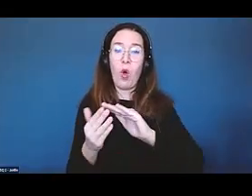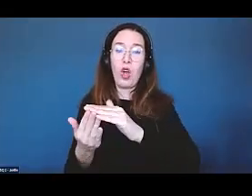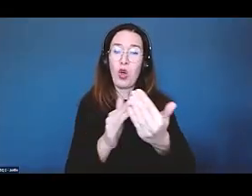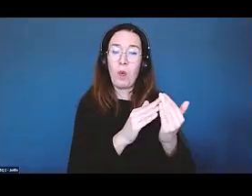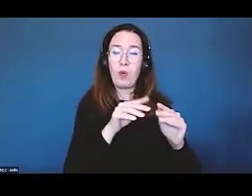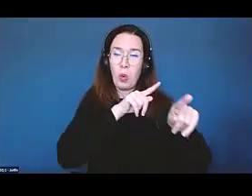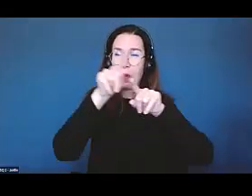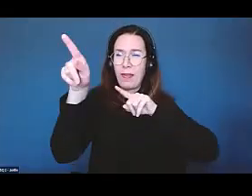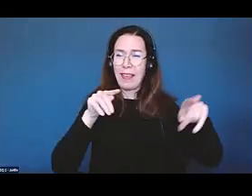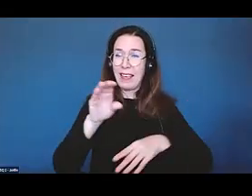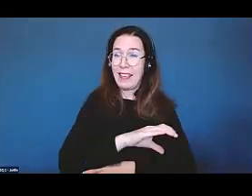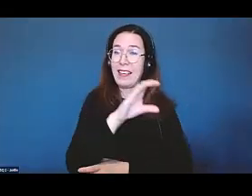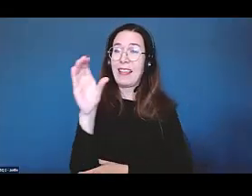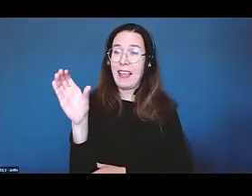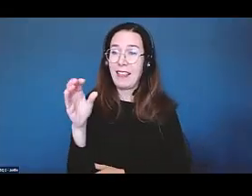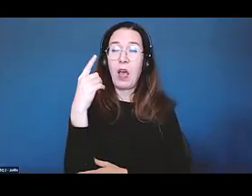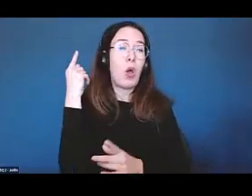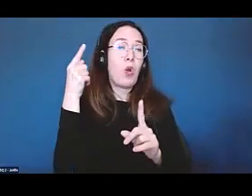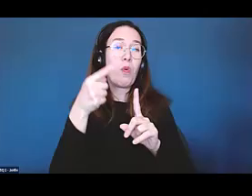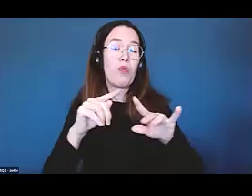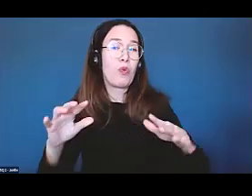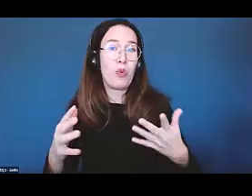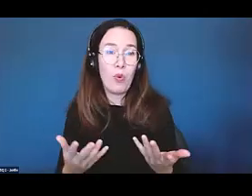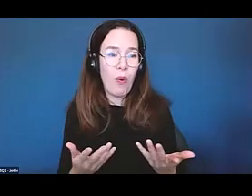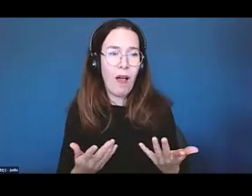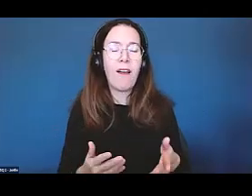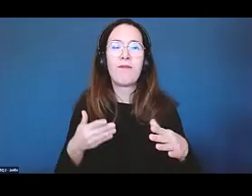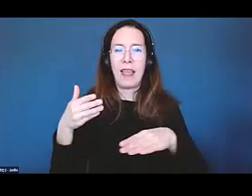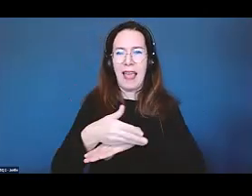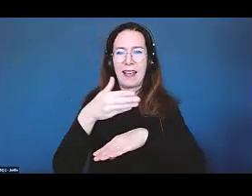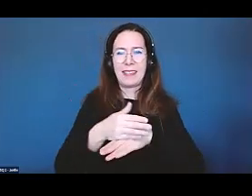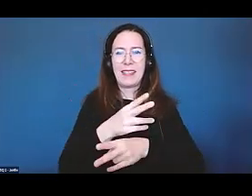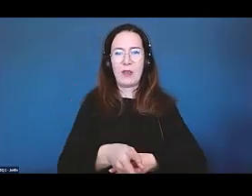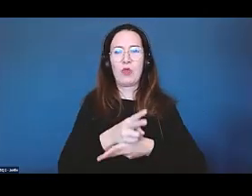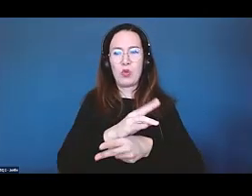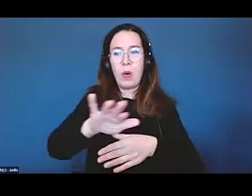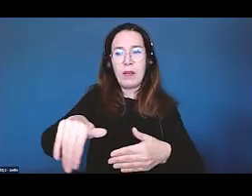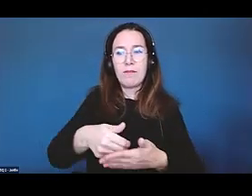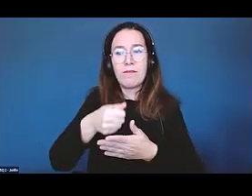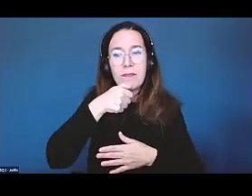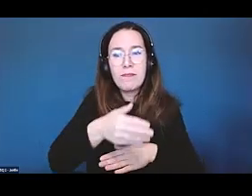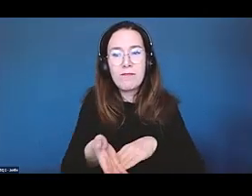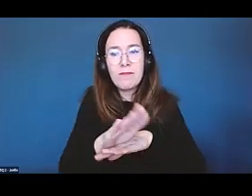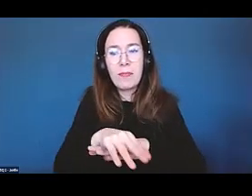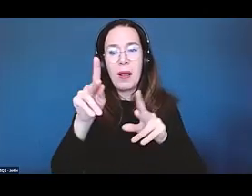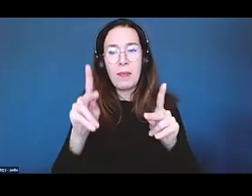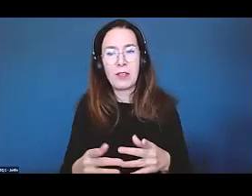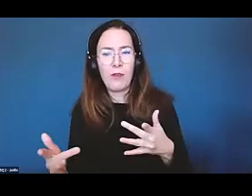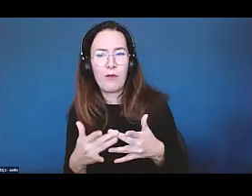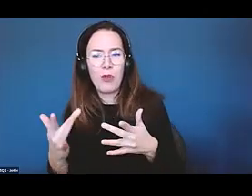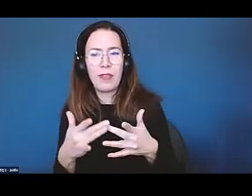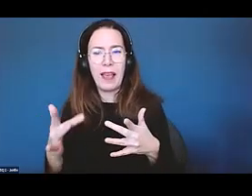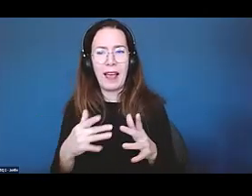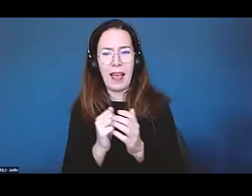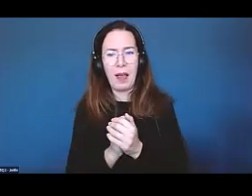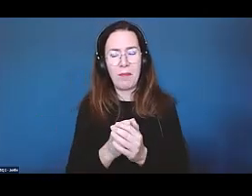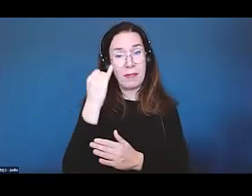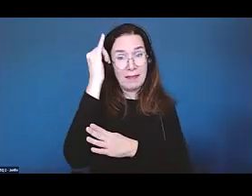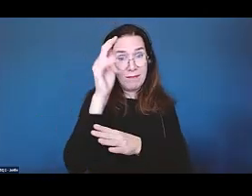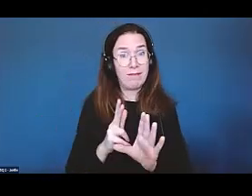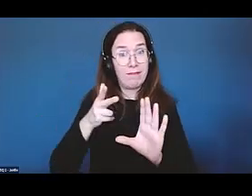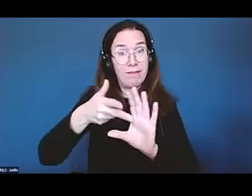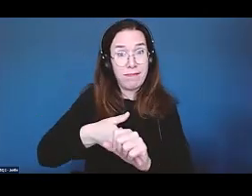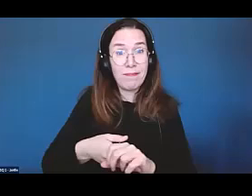33 communautés au Canada pour améliorer l'accès aux soins palliatifs pour les personnes vulnérables et faire partie de